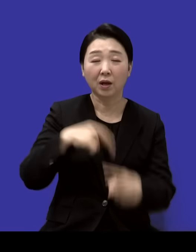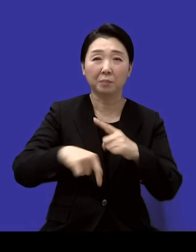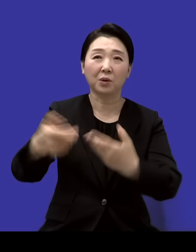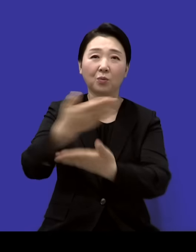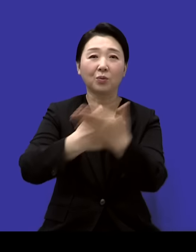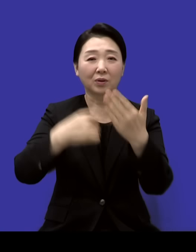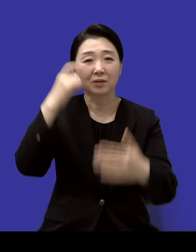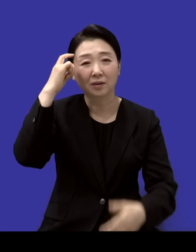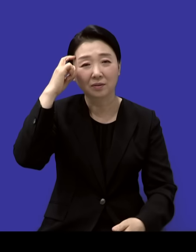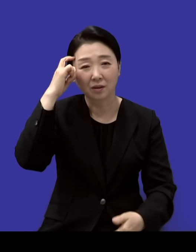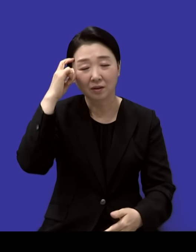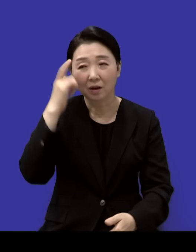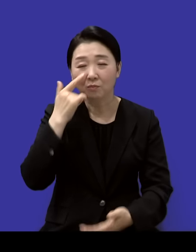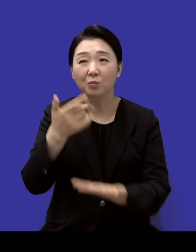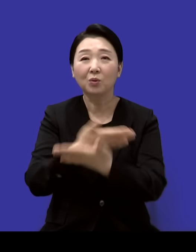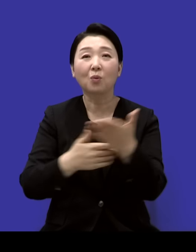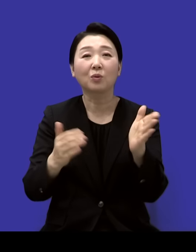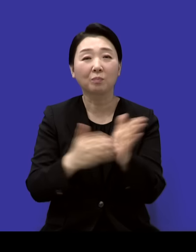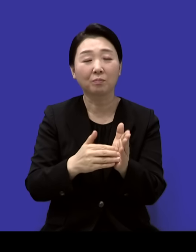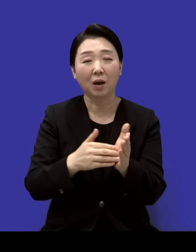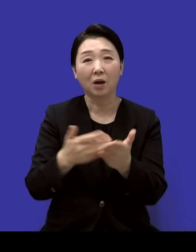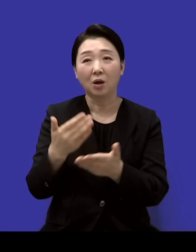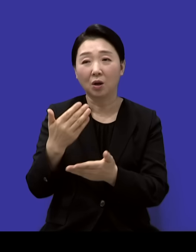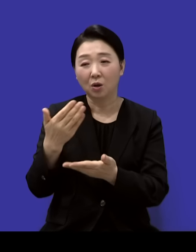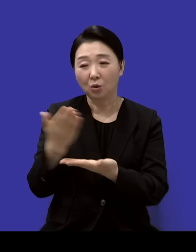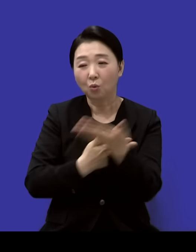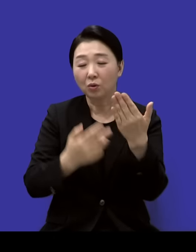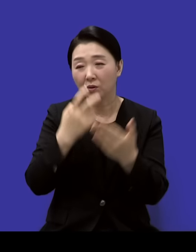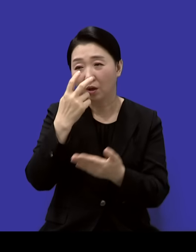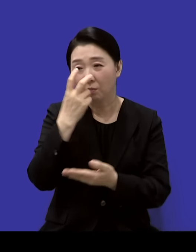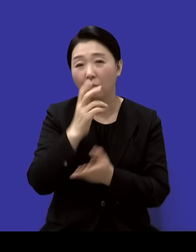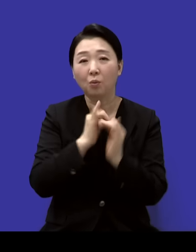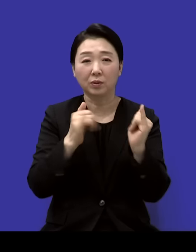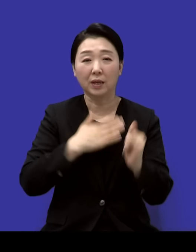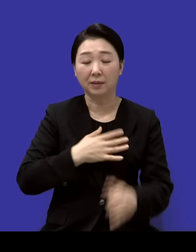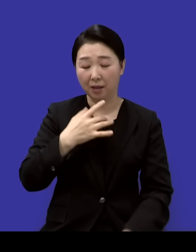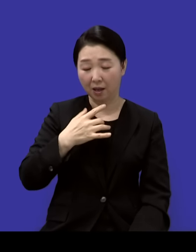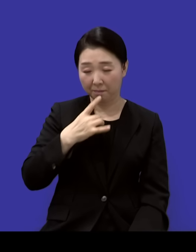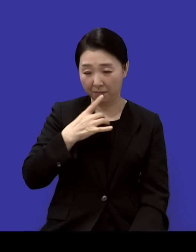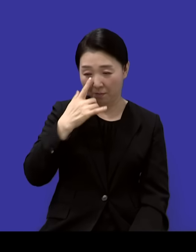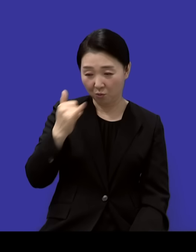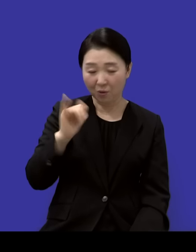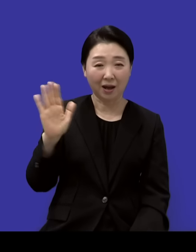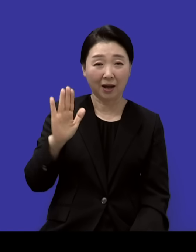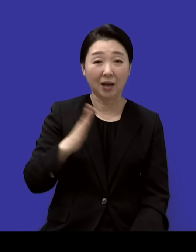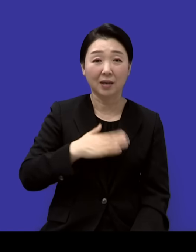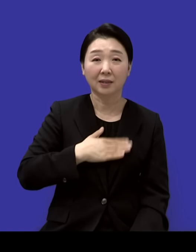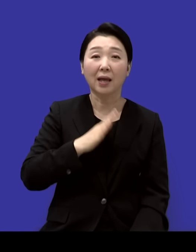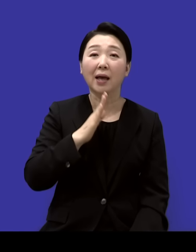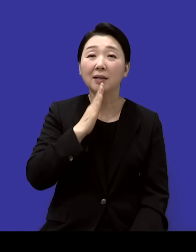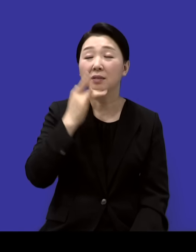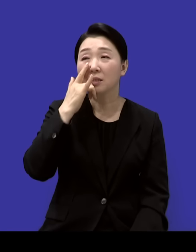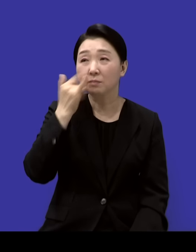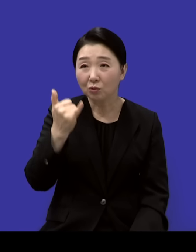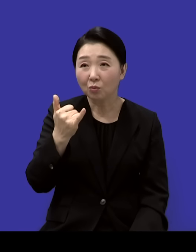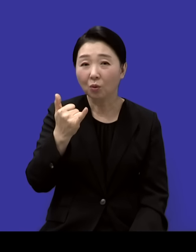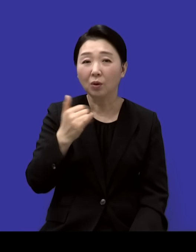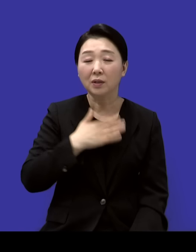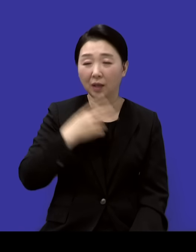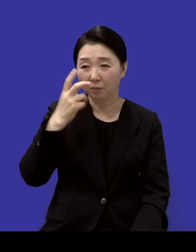생각하거든요. 네. 공유된 부모고 공유된 보호자지 나만의 부모 그런 건 아닌 거예요. 그러니까 나의 친부모, 나의 보호자는 오직